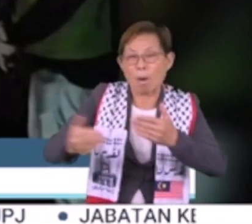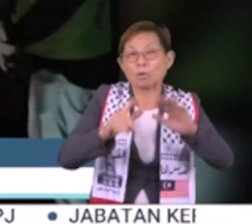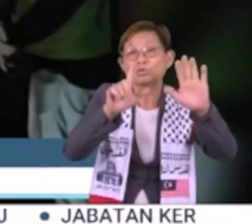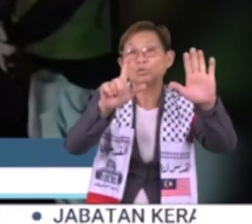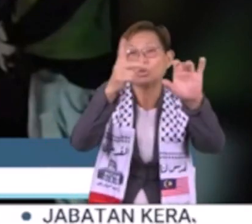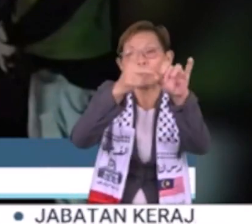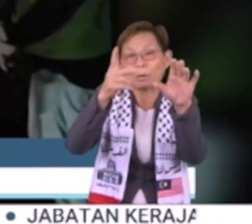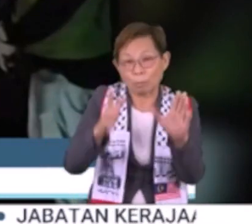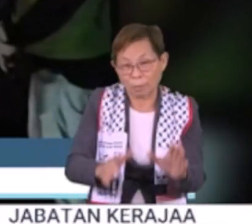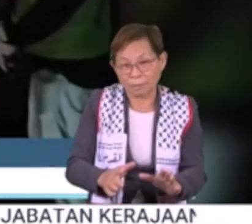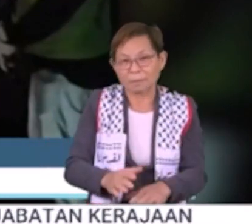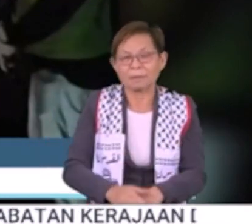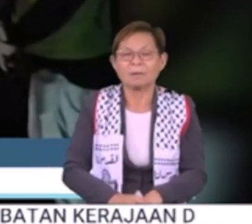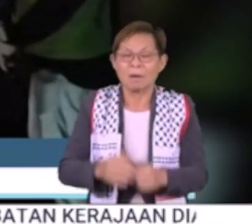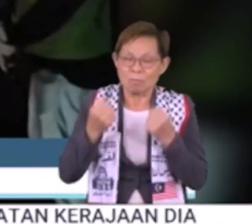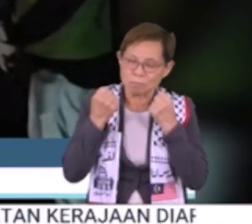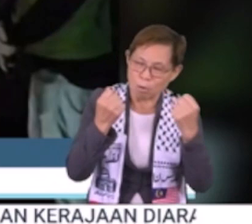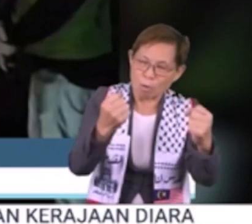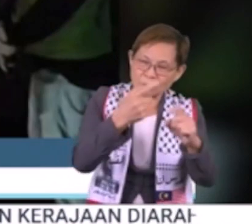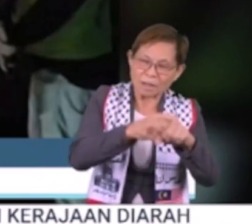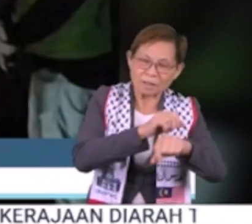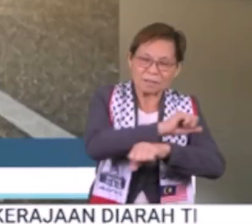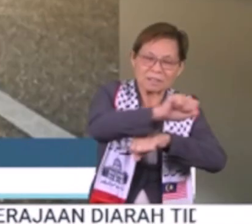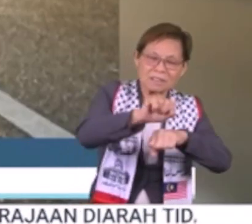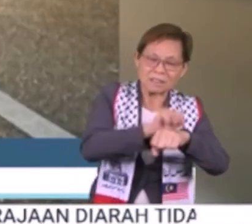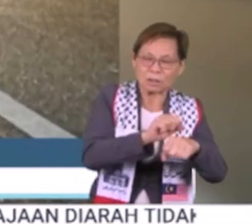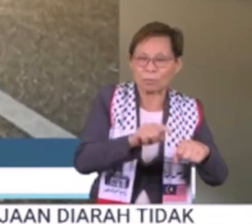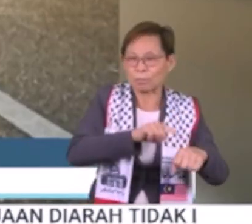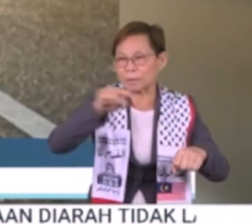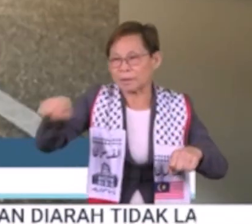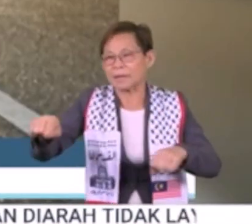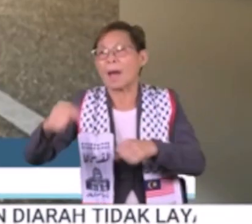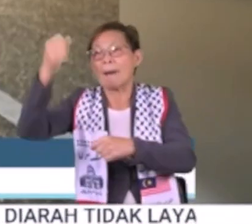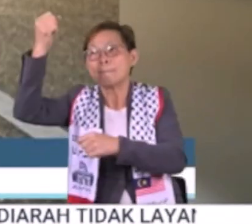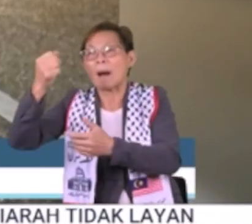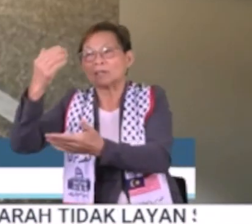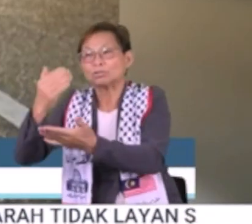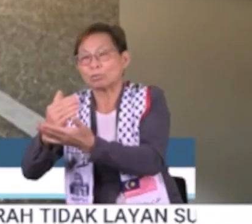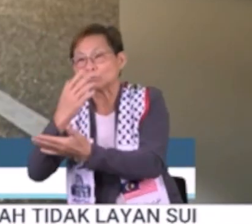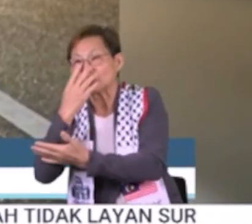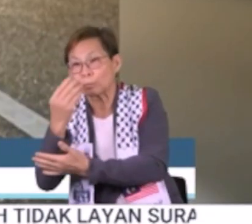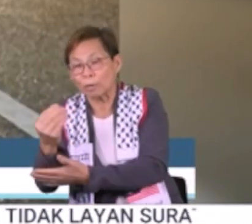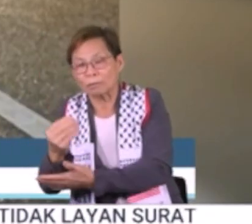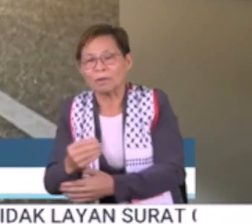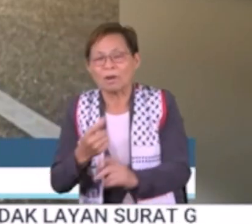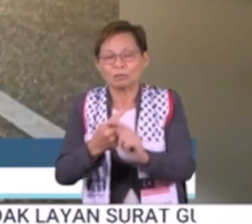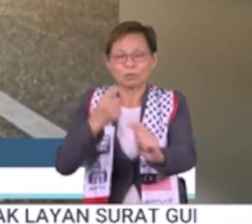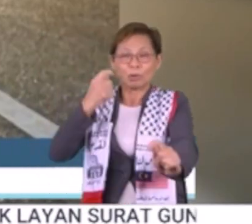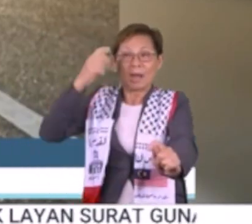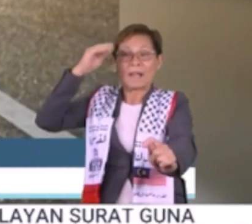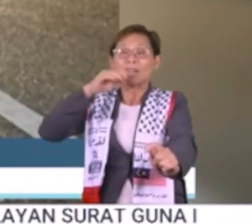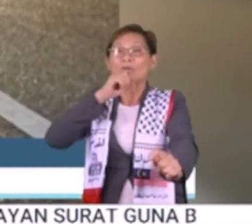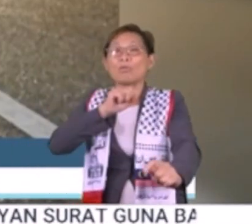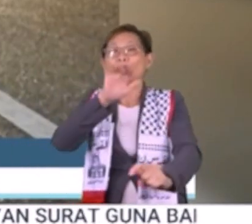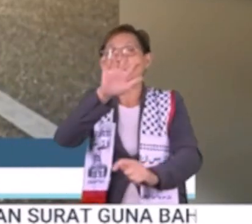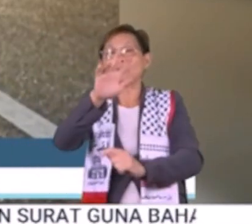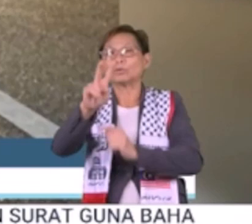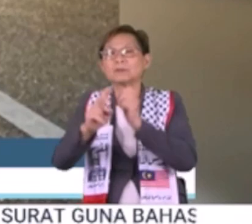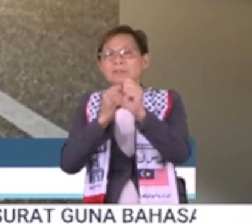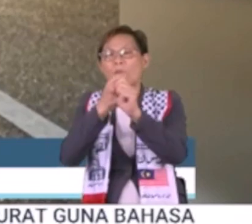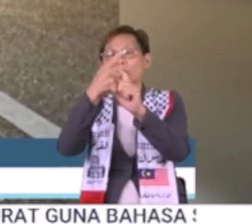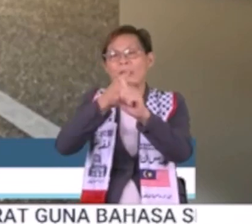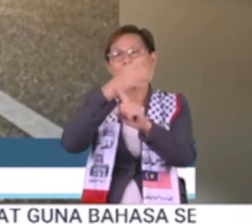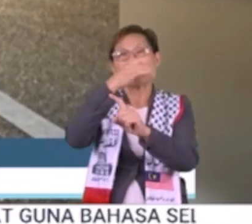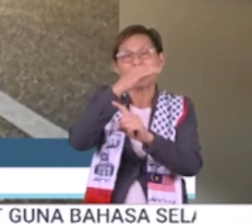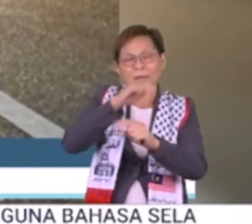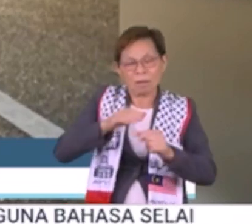tu penumpang perjalanan dari Singapura ke terminalan Man lelaki 52 tahun itu pula dari